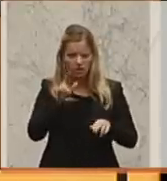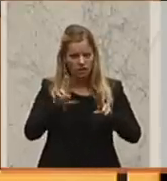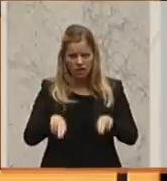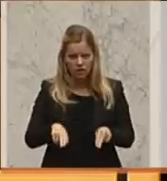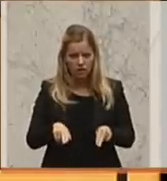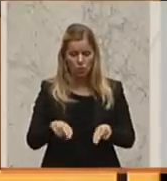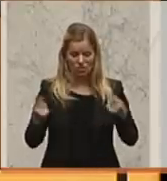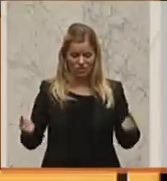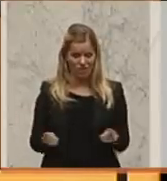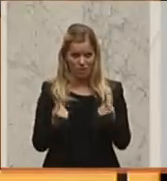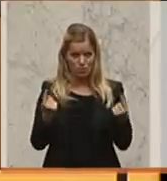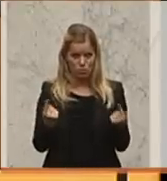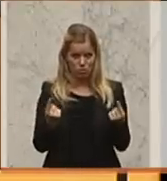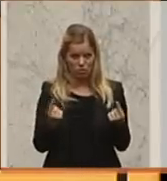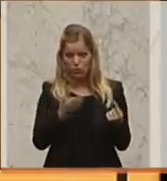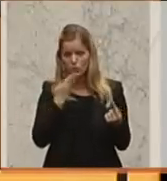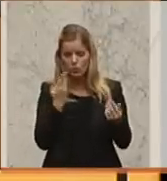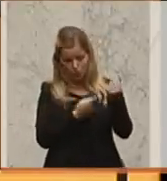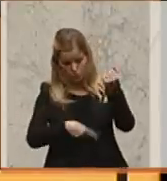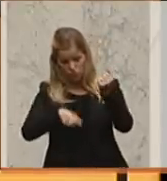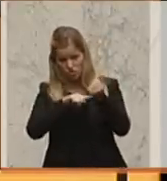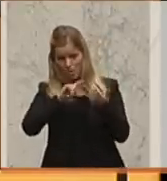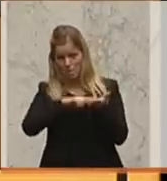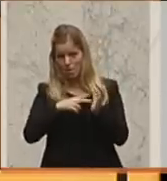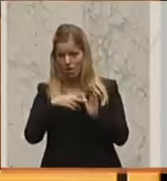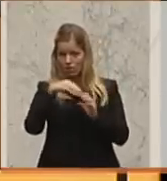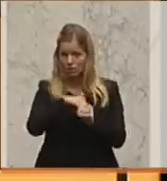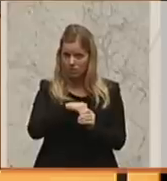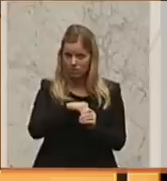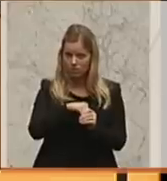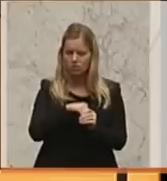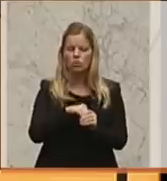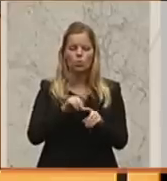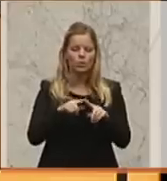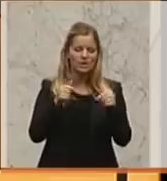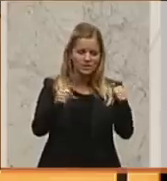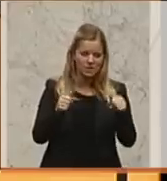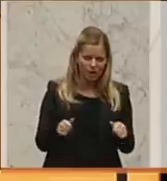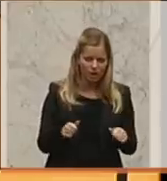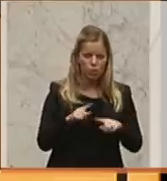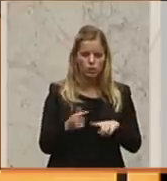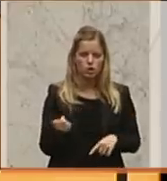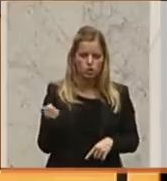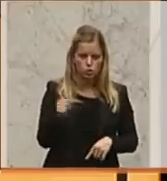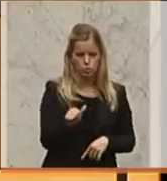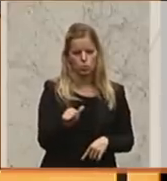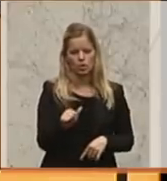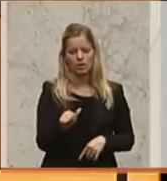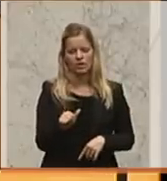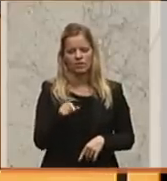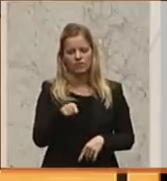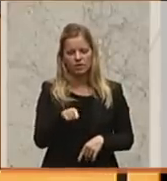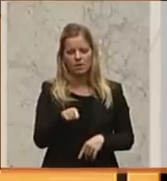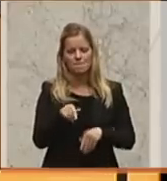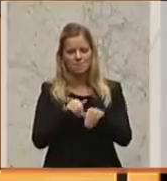Werbung nicht budgetiert war. Zudem wurden in den Inseraten ja noch Seitenhiebe vom Minister verpasst, weshalb mehrere